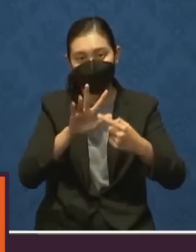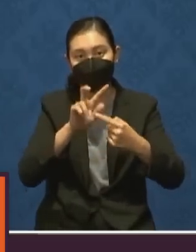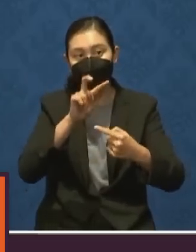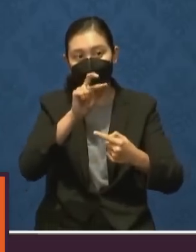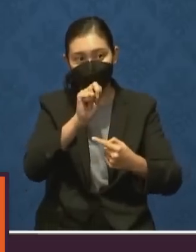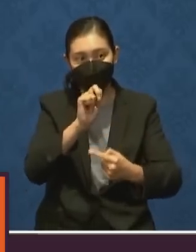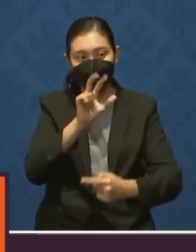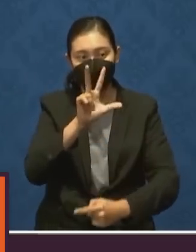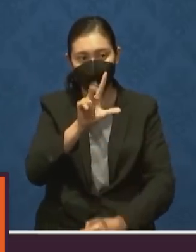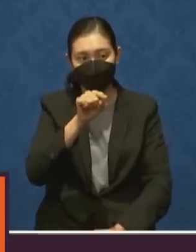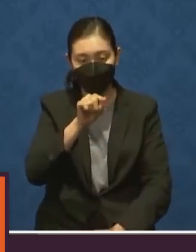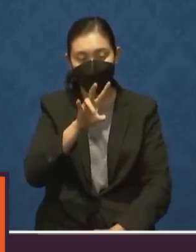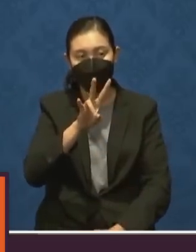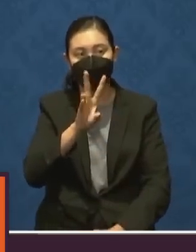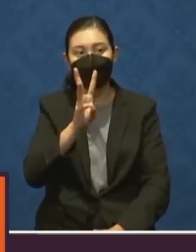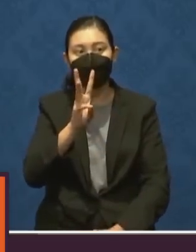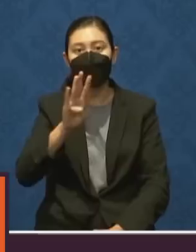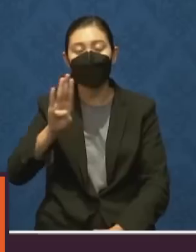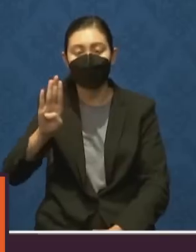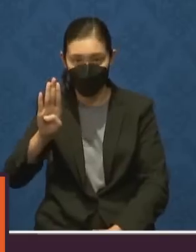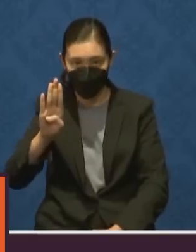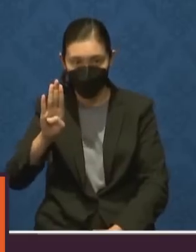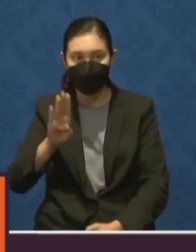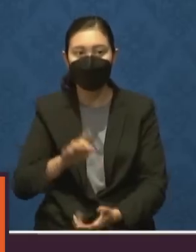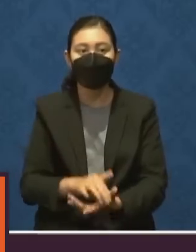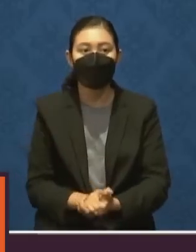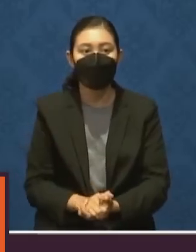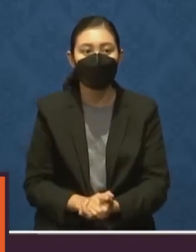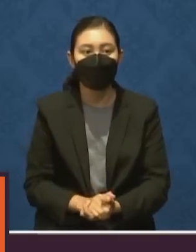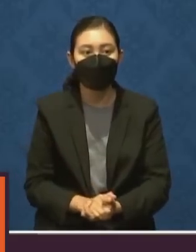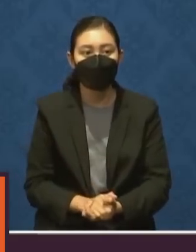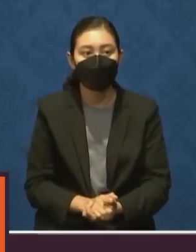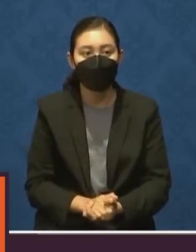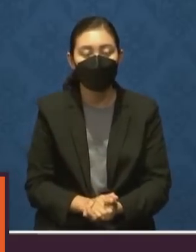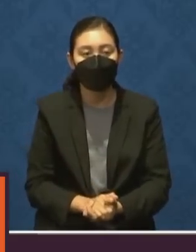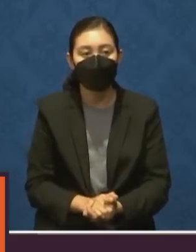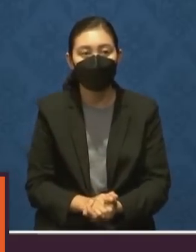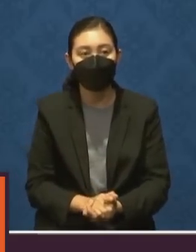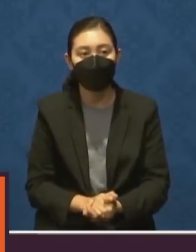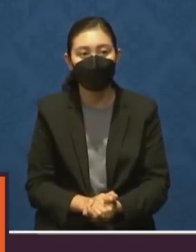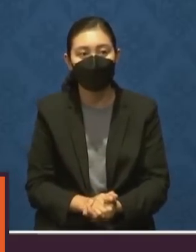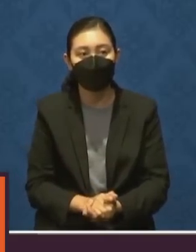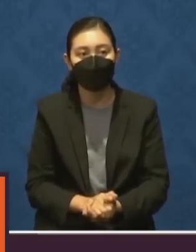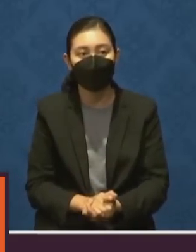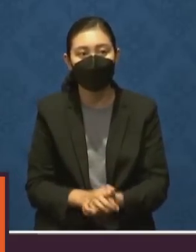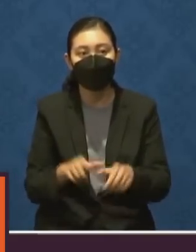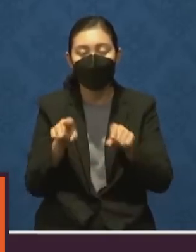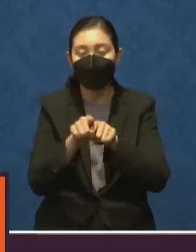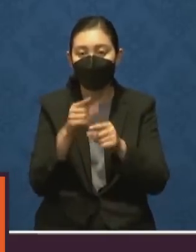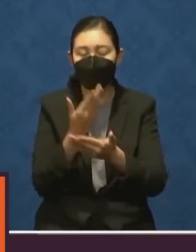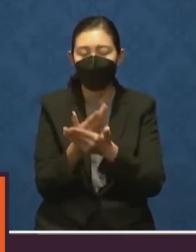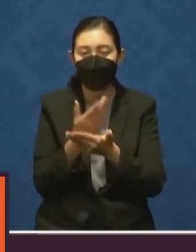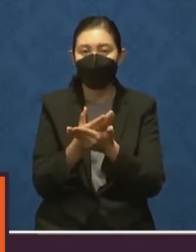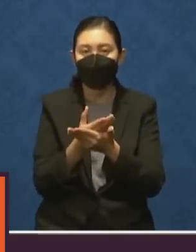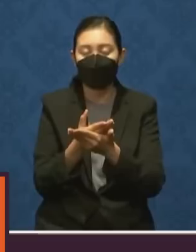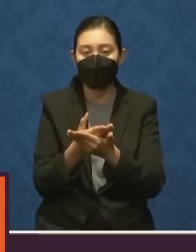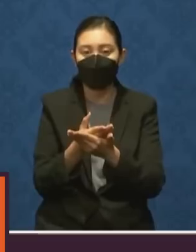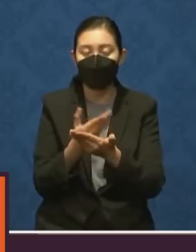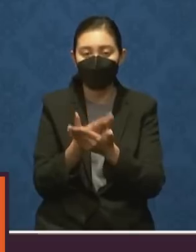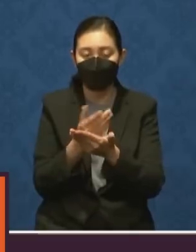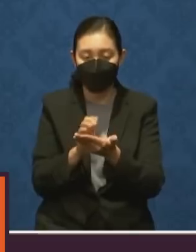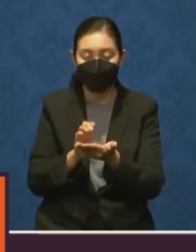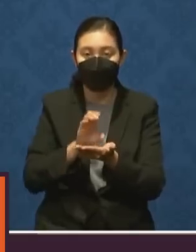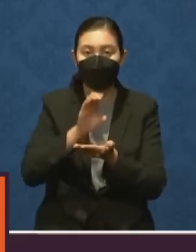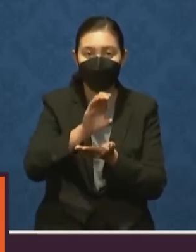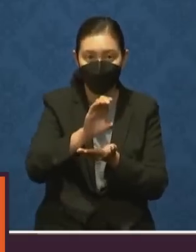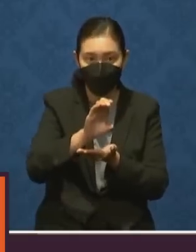76 บาทตอนหน่วยนะครับอธิบายง มนก็คือต้นทุนไฟาถาน ปี 58 ครั คเปปีฐ